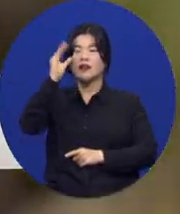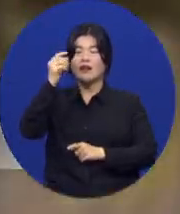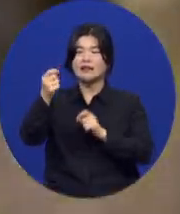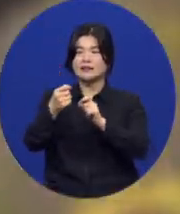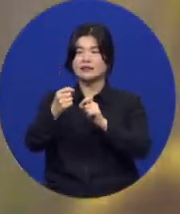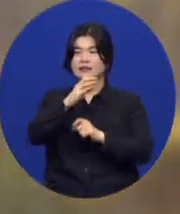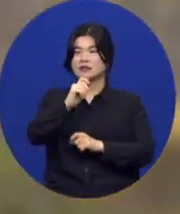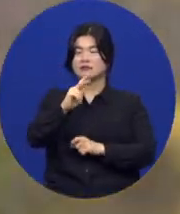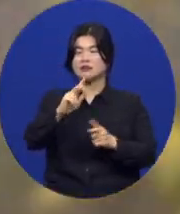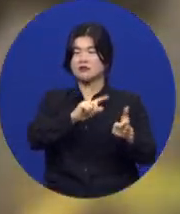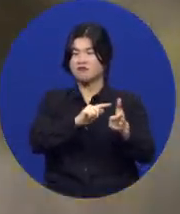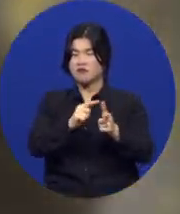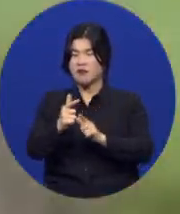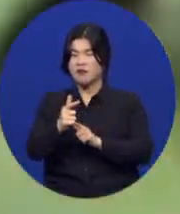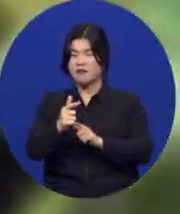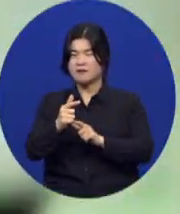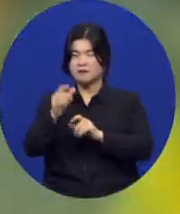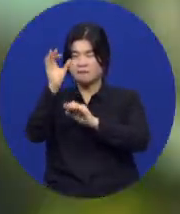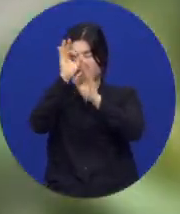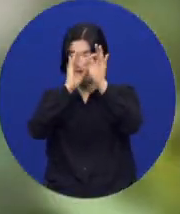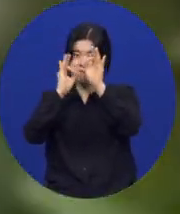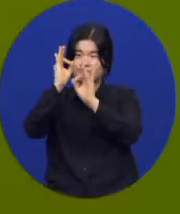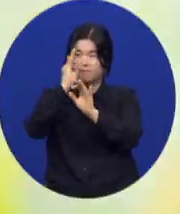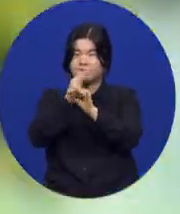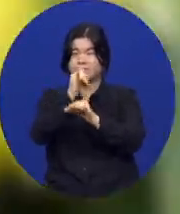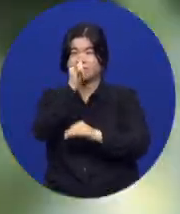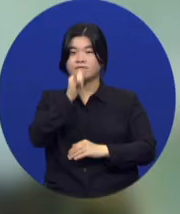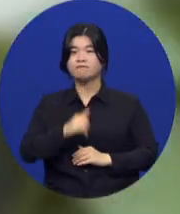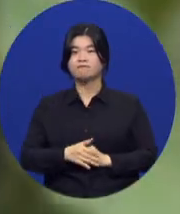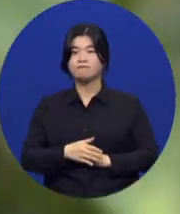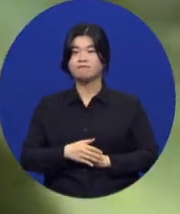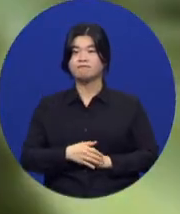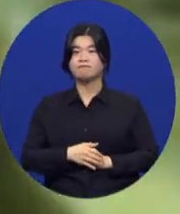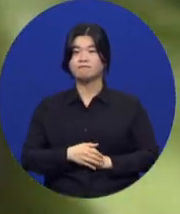인근 cctv 등을 확인해 용의자를 쫓고 있습니다